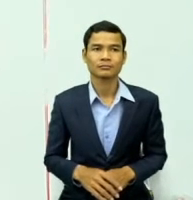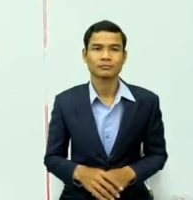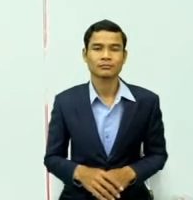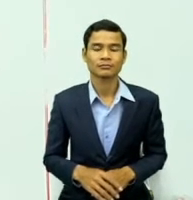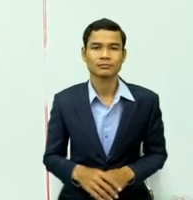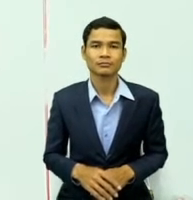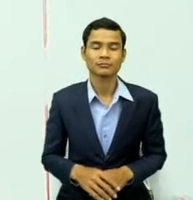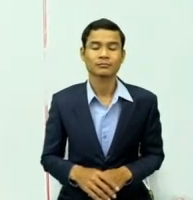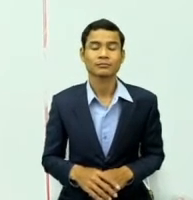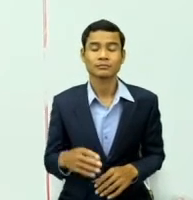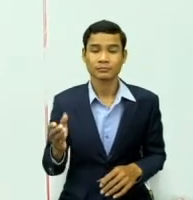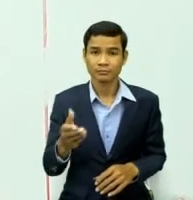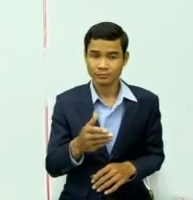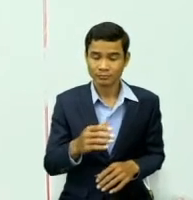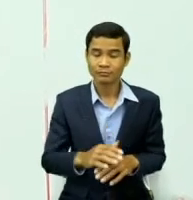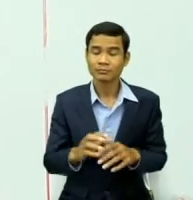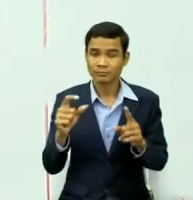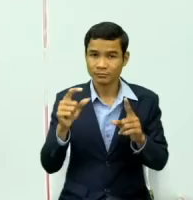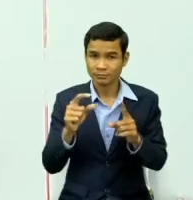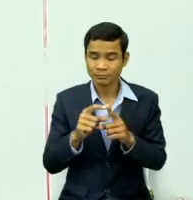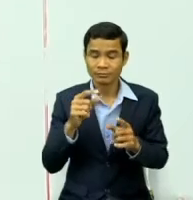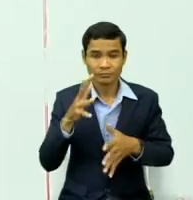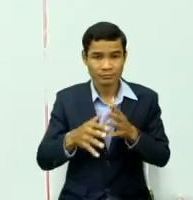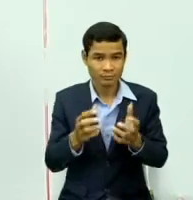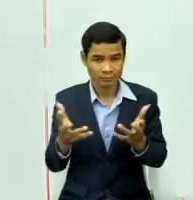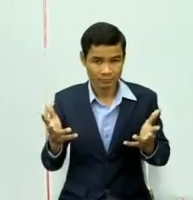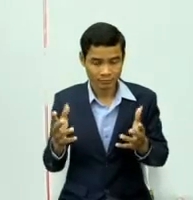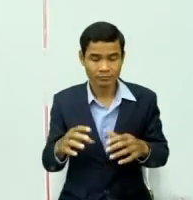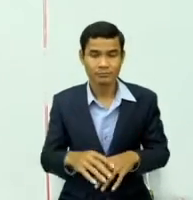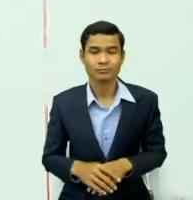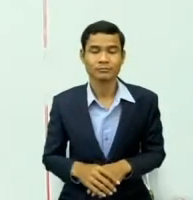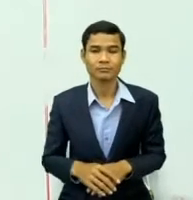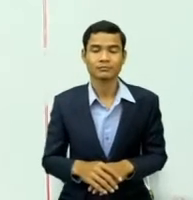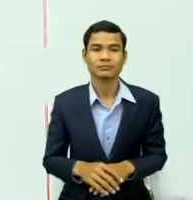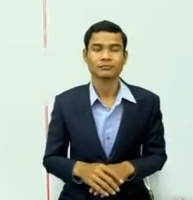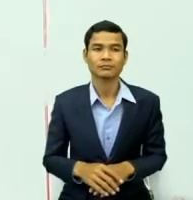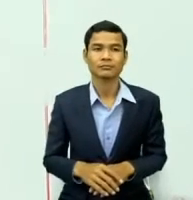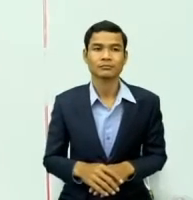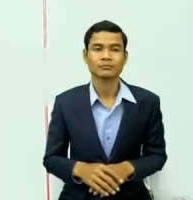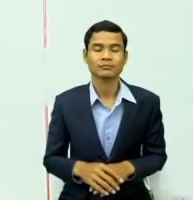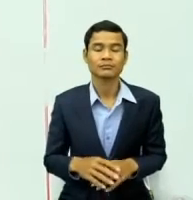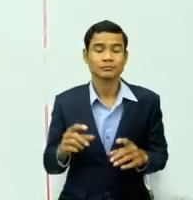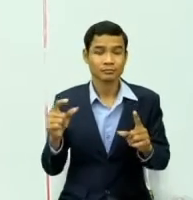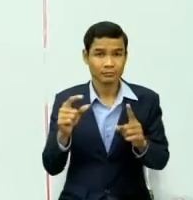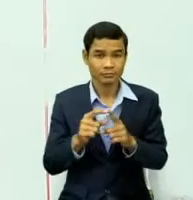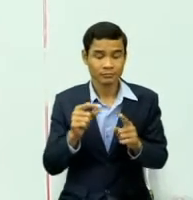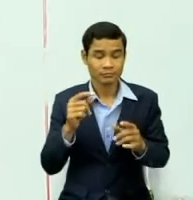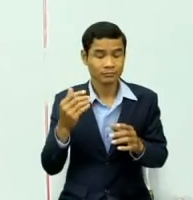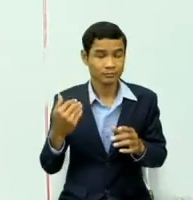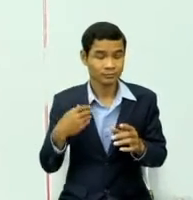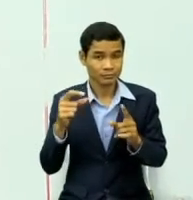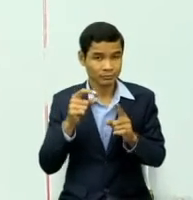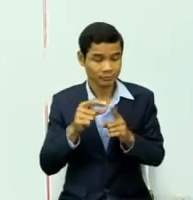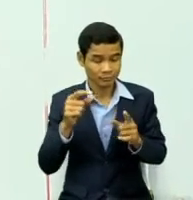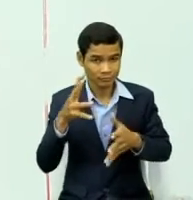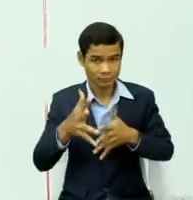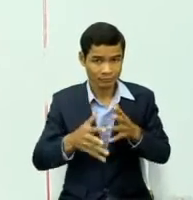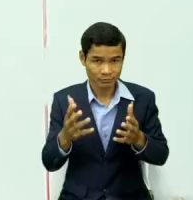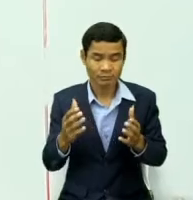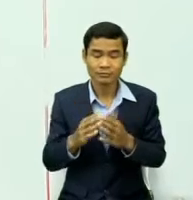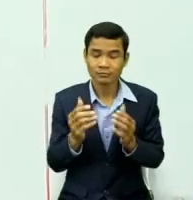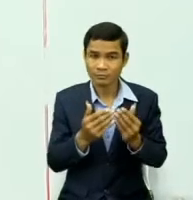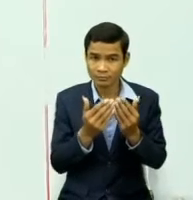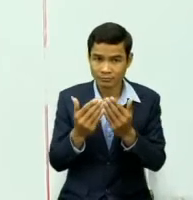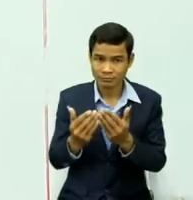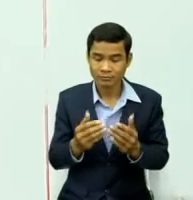Con mớp trên đây dừng ăn đừng ở bên đây dừng ăn chẳng đừng lấy tới con chà chùm lại bị ní cứ dừng ăn thả và dừng ăn chỉ mùi